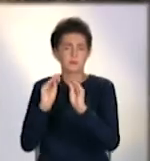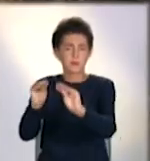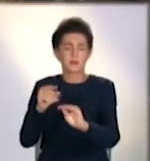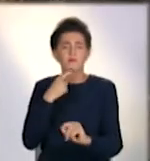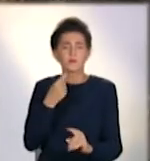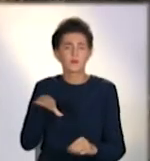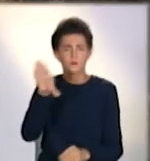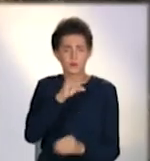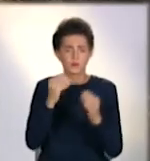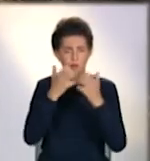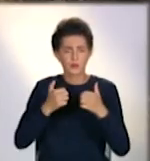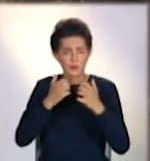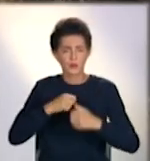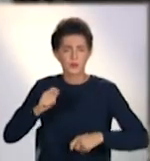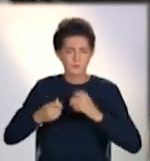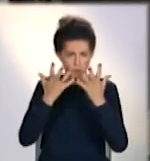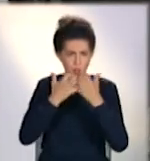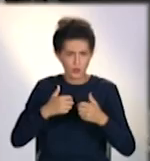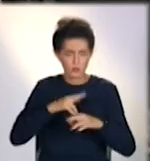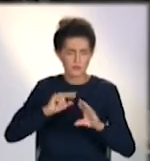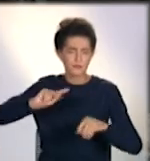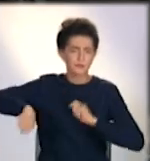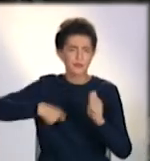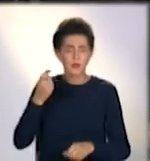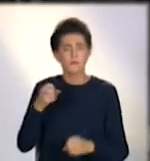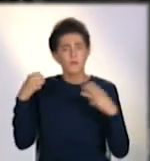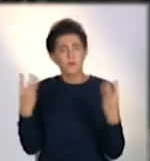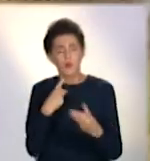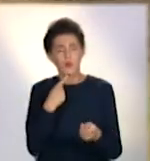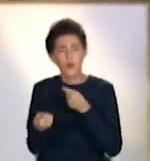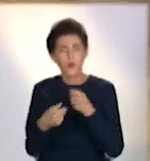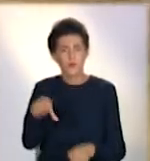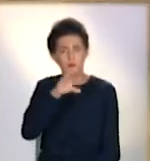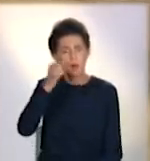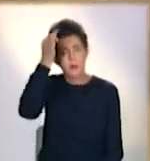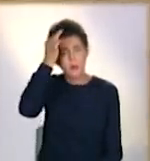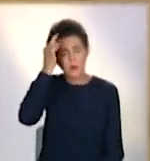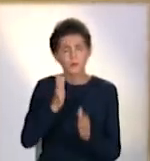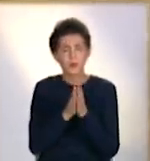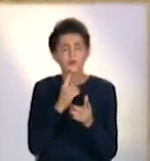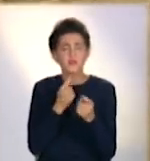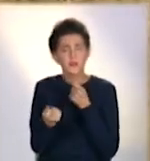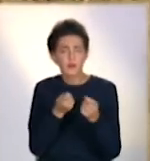а надзвичайники нагадують, необережність із вогнем здатна спричинити масштабну пожежу, тому просять бути